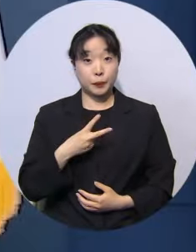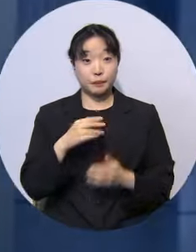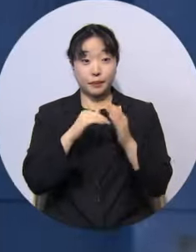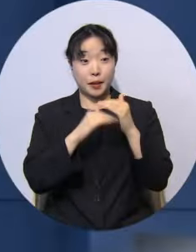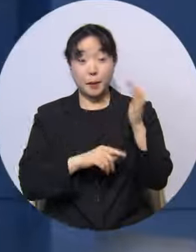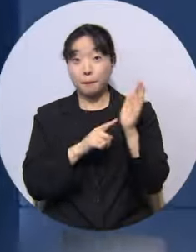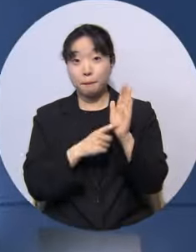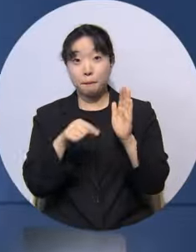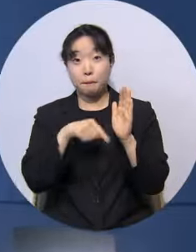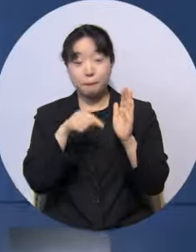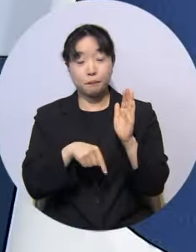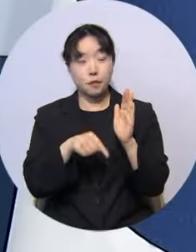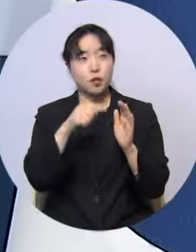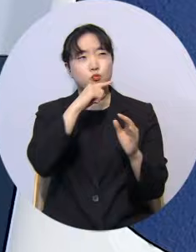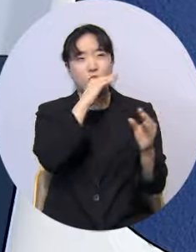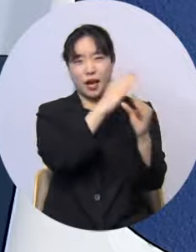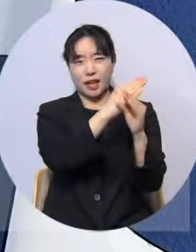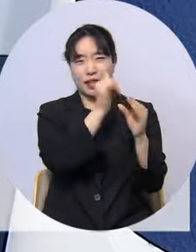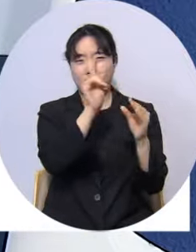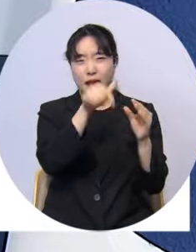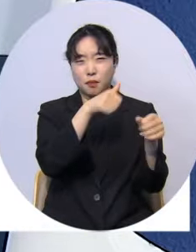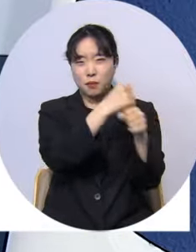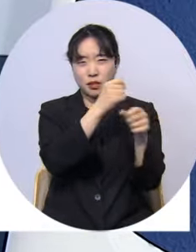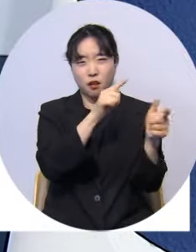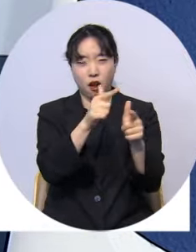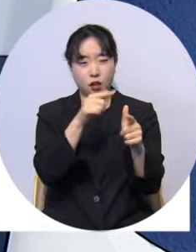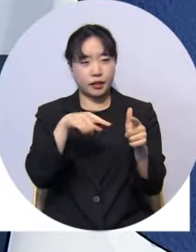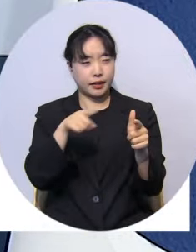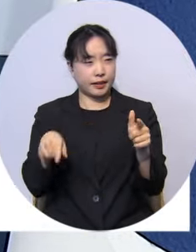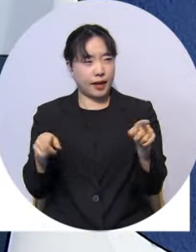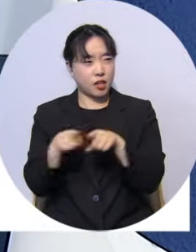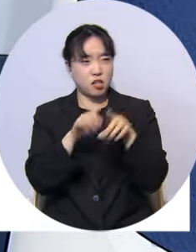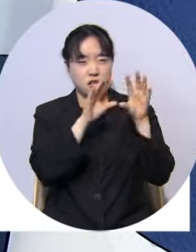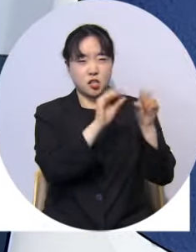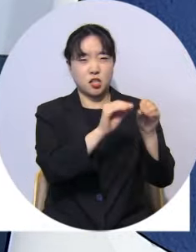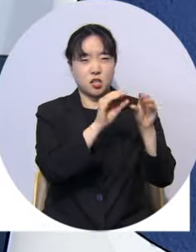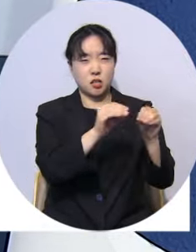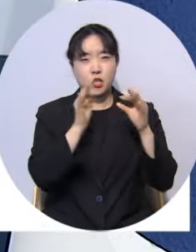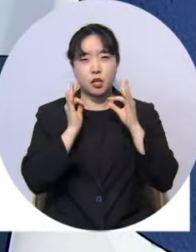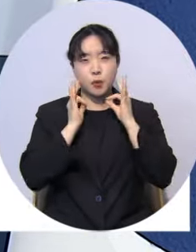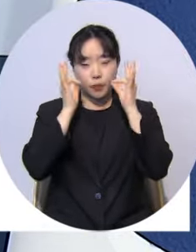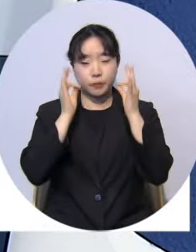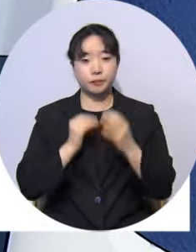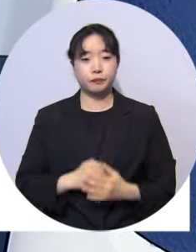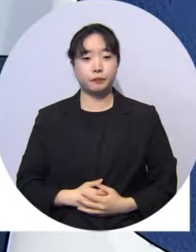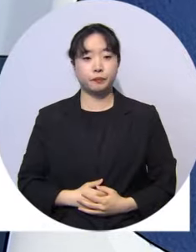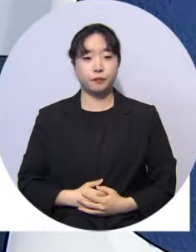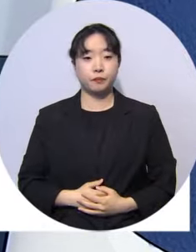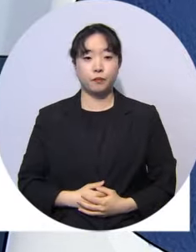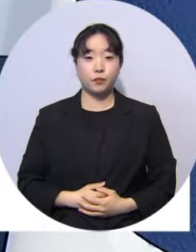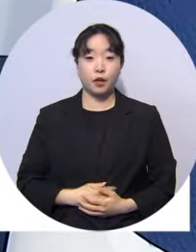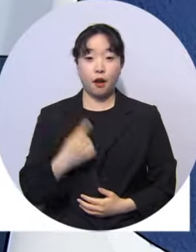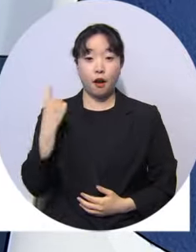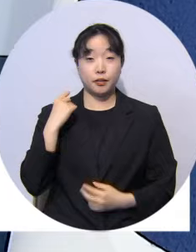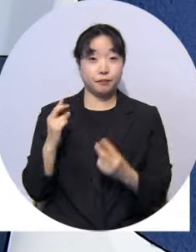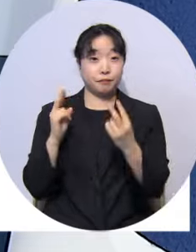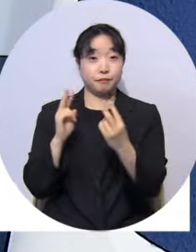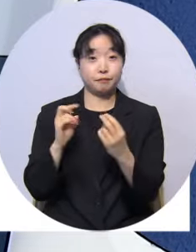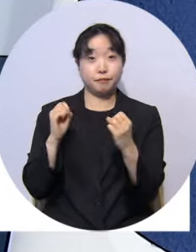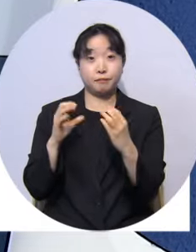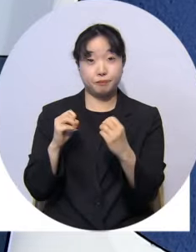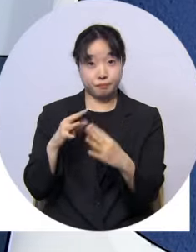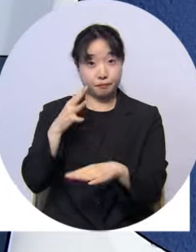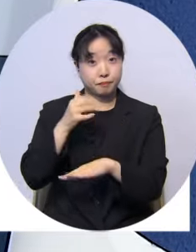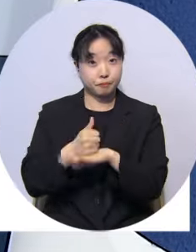내용도 실렸습니다. 어제 열린 한 호주 외교 국방 장관 회의에서 양국은